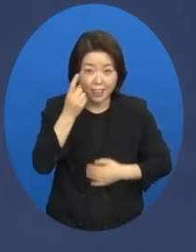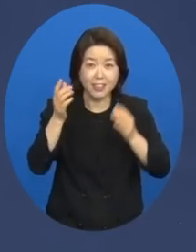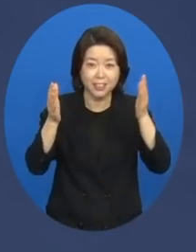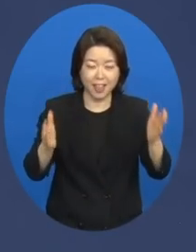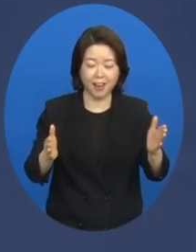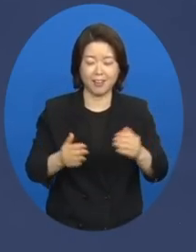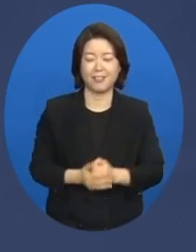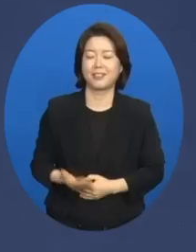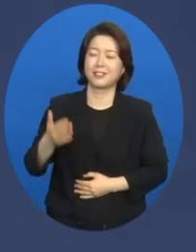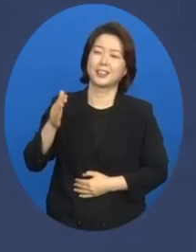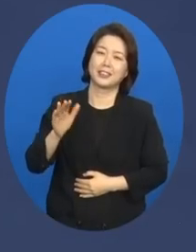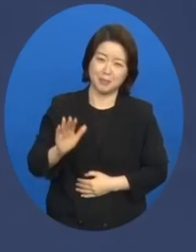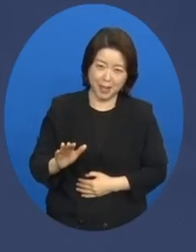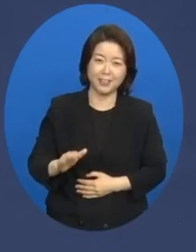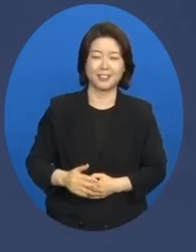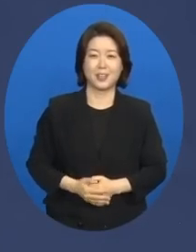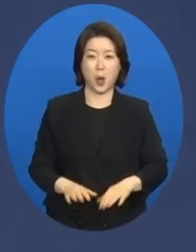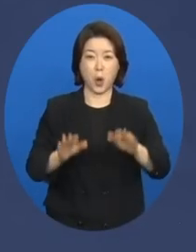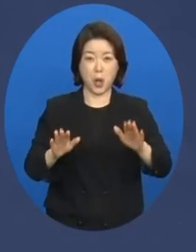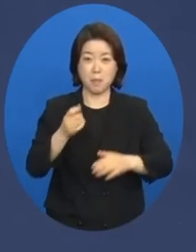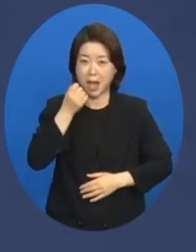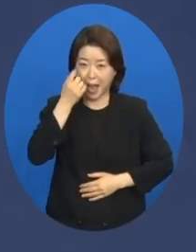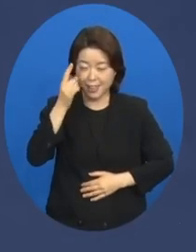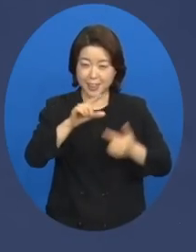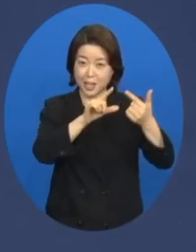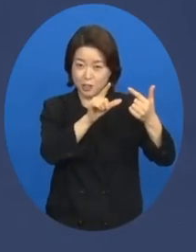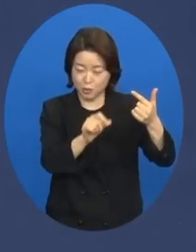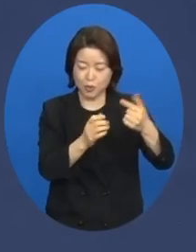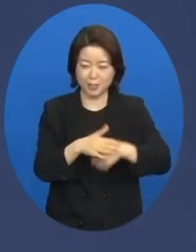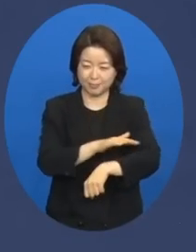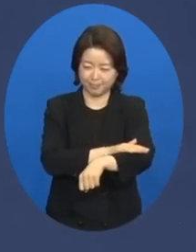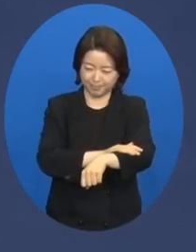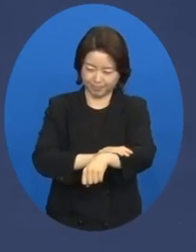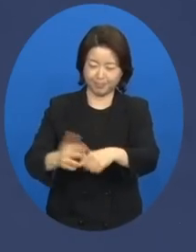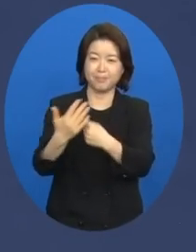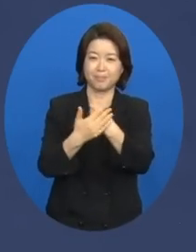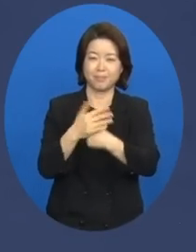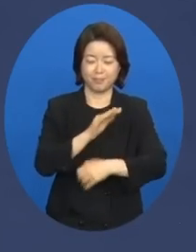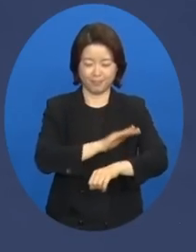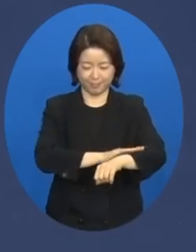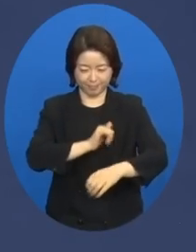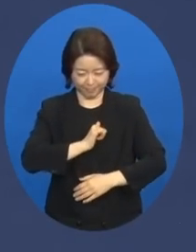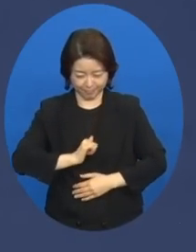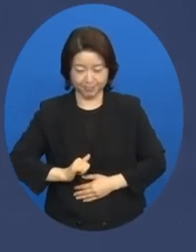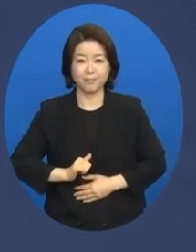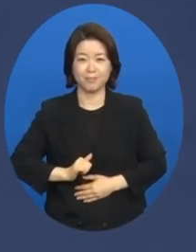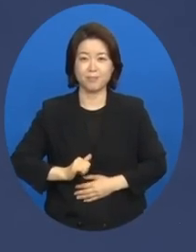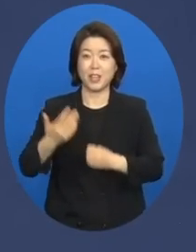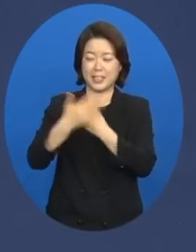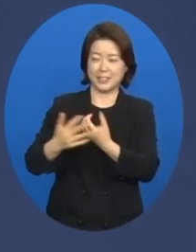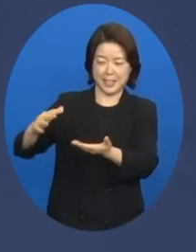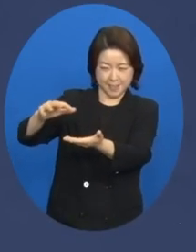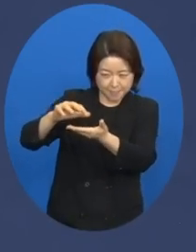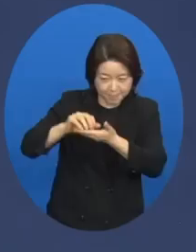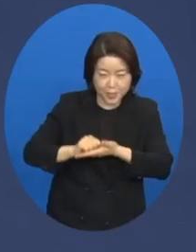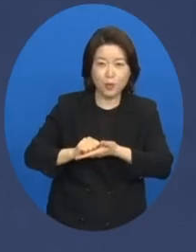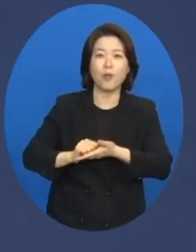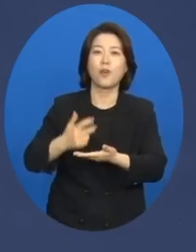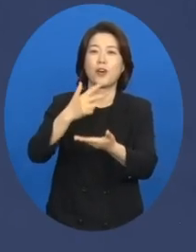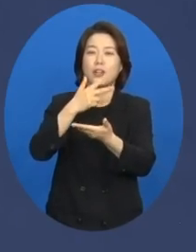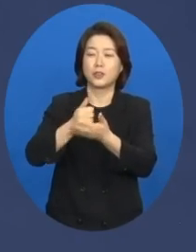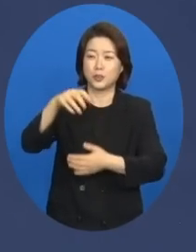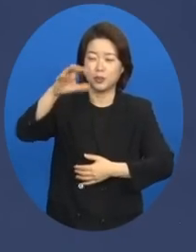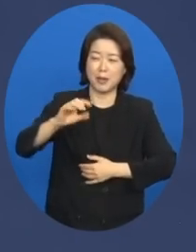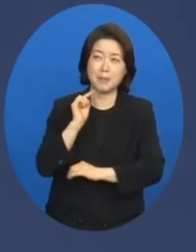그래도 어쨌든 이 한 달을 그냥 잘 또 은혜 안에 잘 버텨주시고 이렇게 은혜를 받고 또 주님 앞에